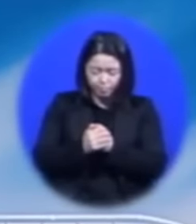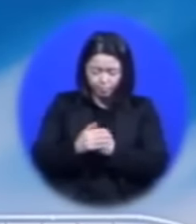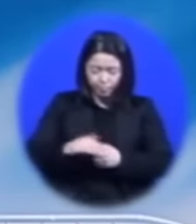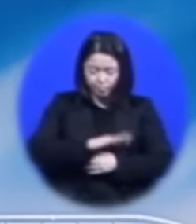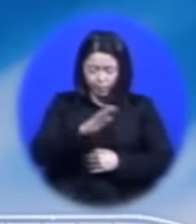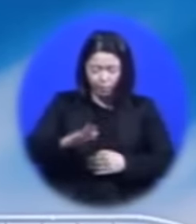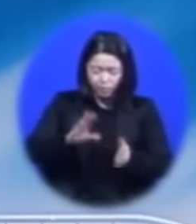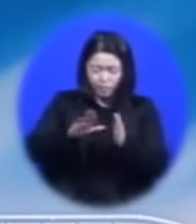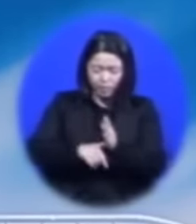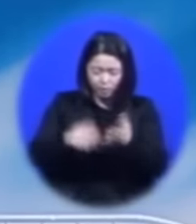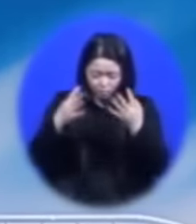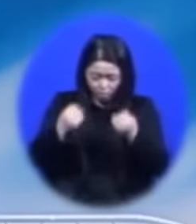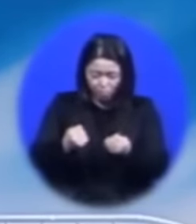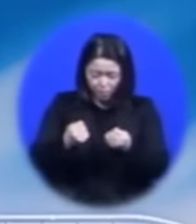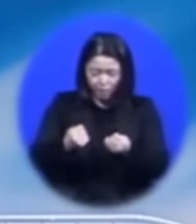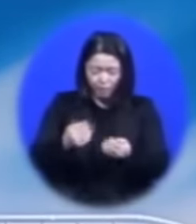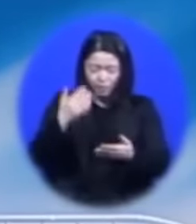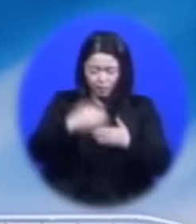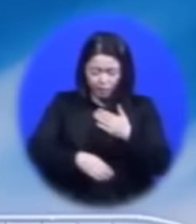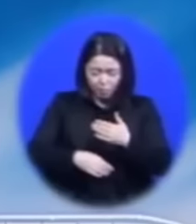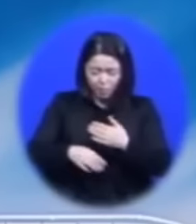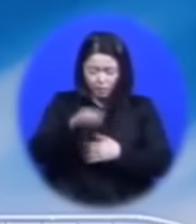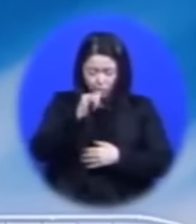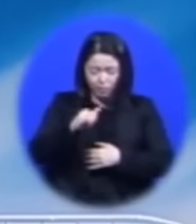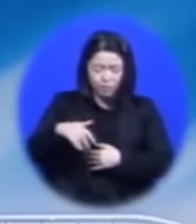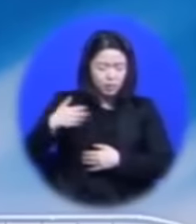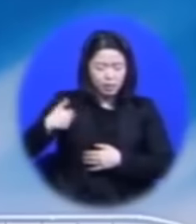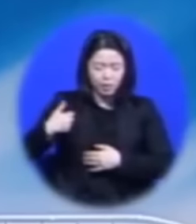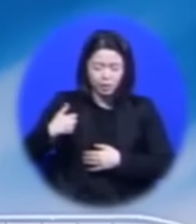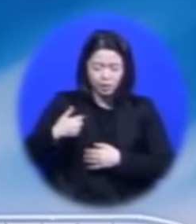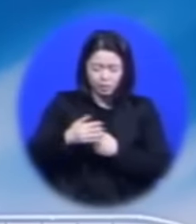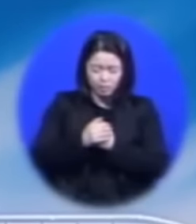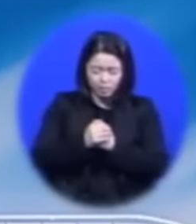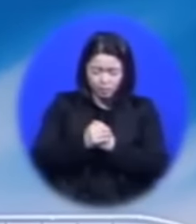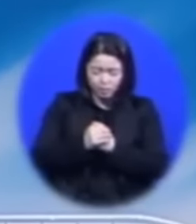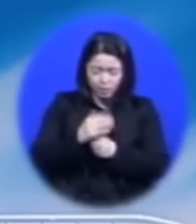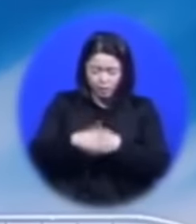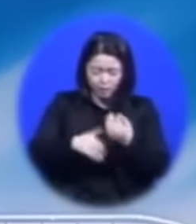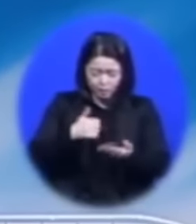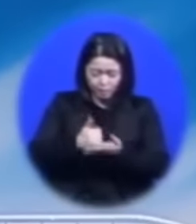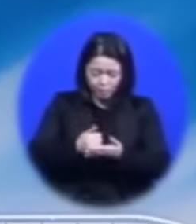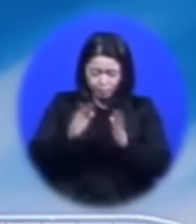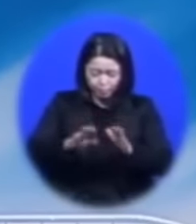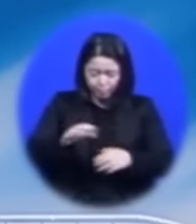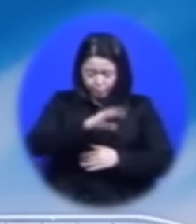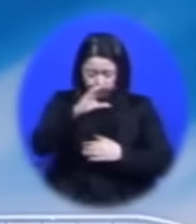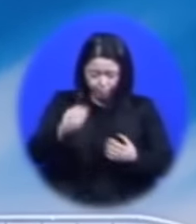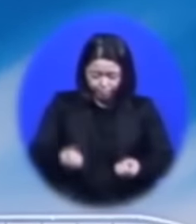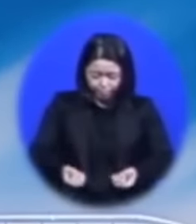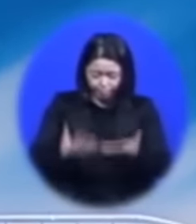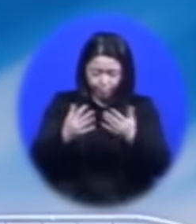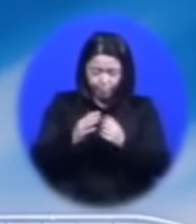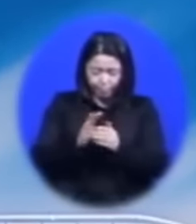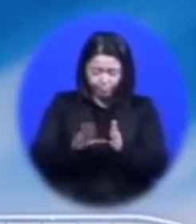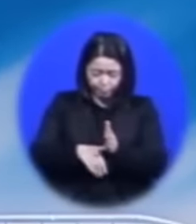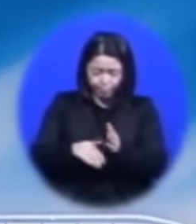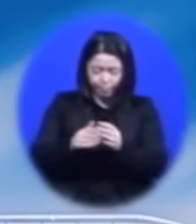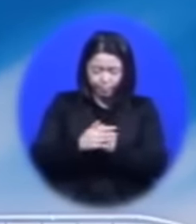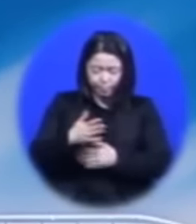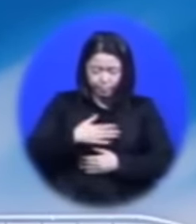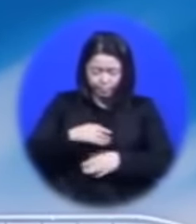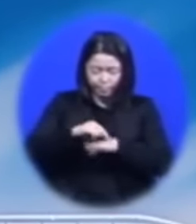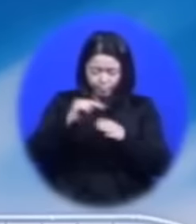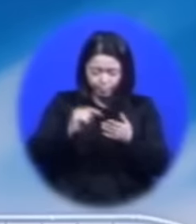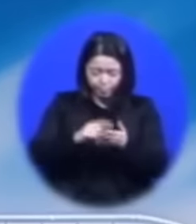우리의 때가 얼마나 많이 남아있는지 우리는 알 수가 없습니다. 하나님 이번 성탄절에 내